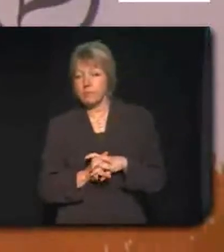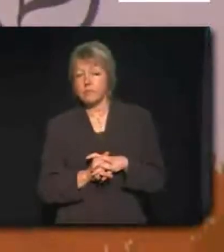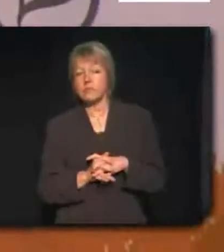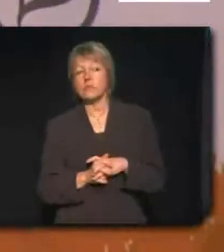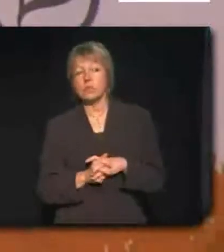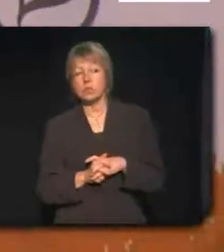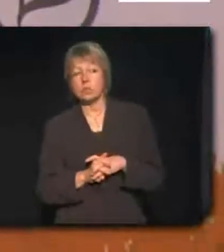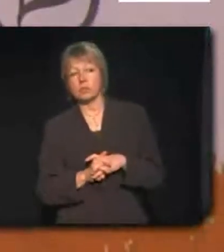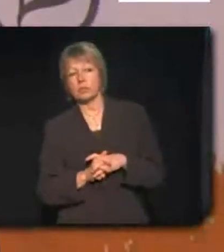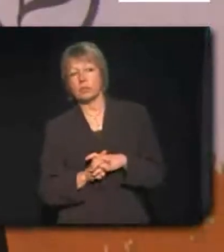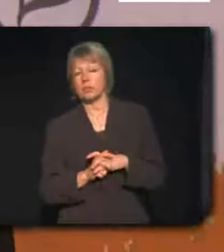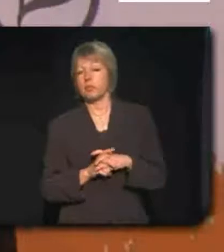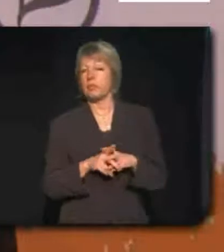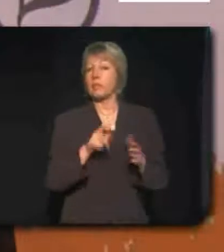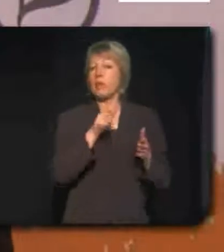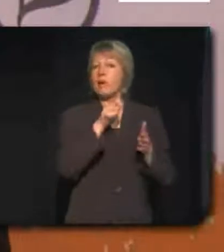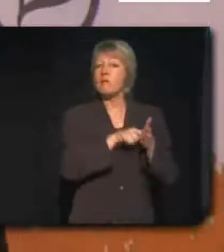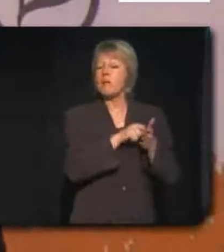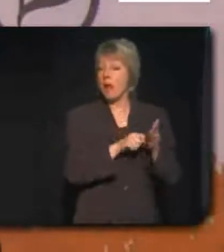so Wahlhelfer